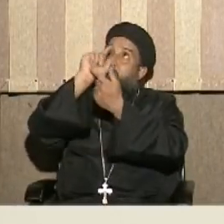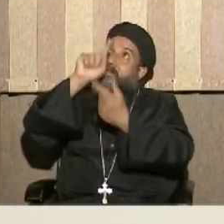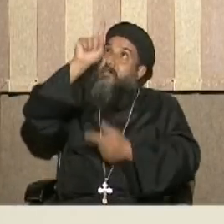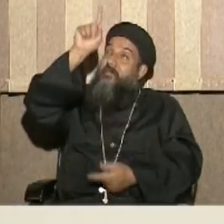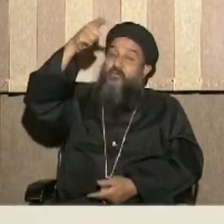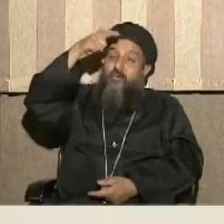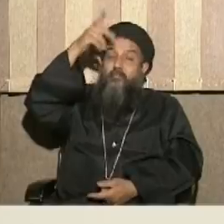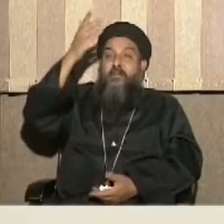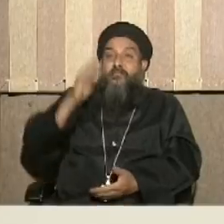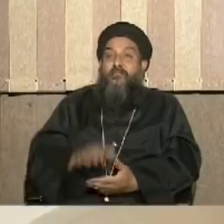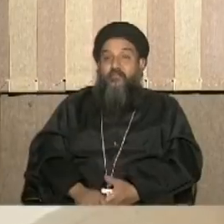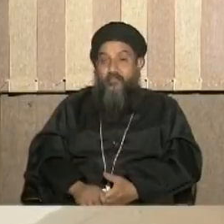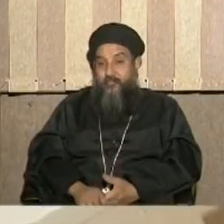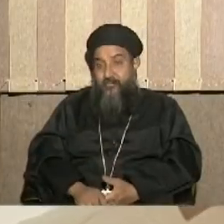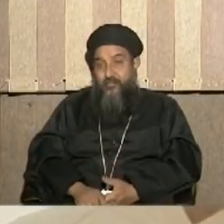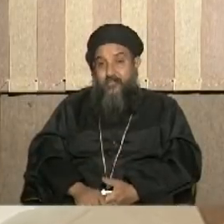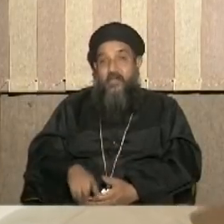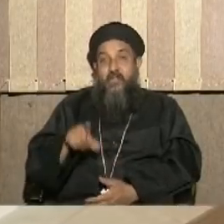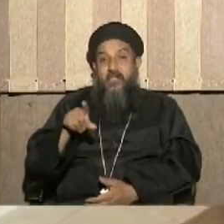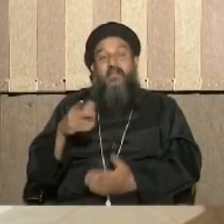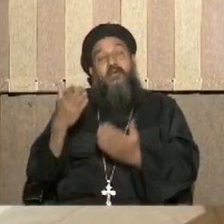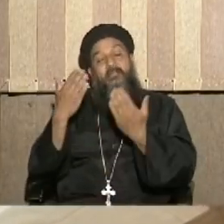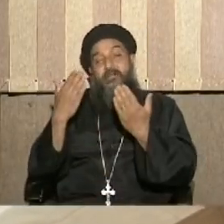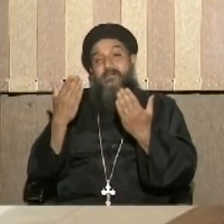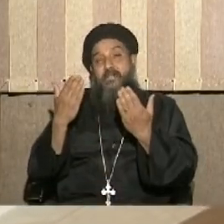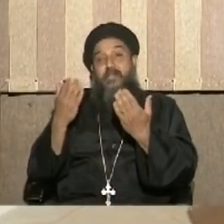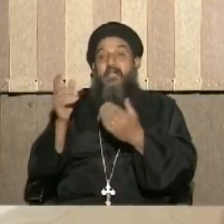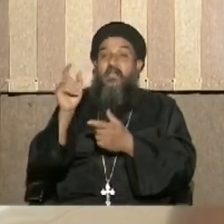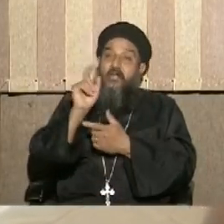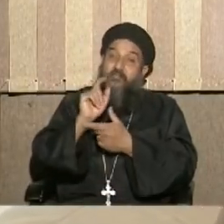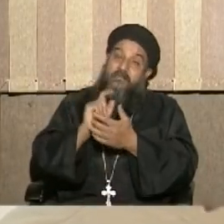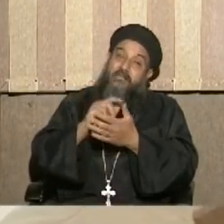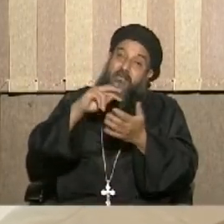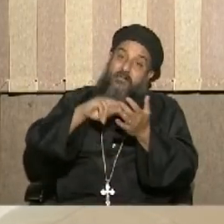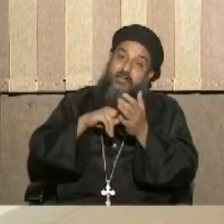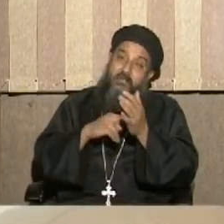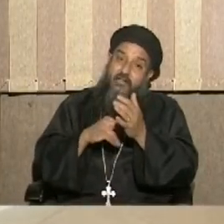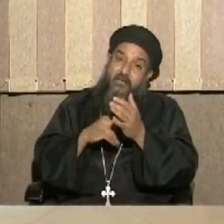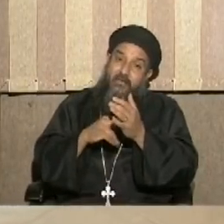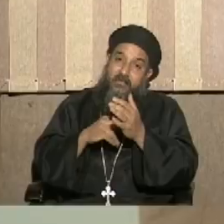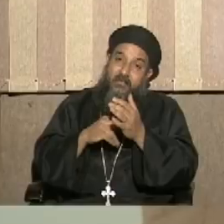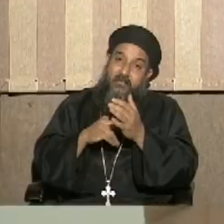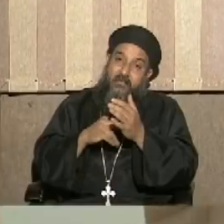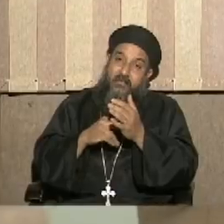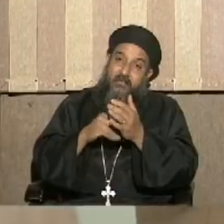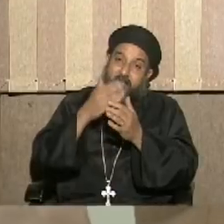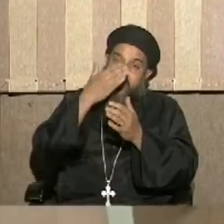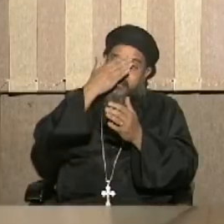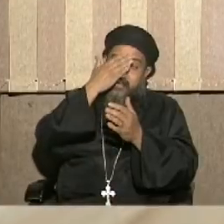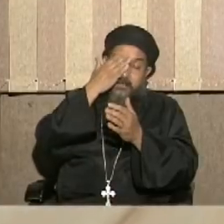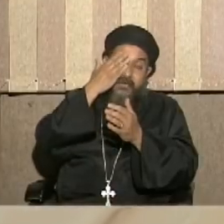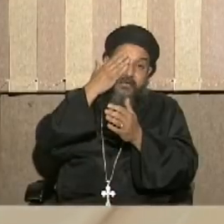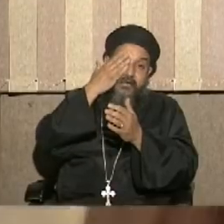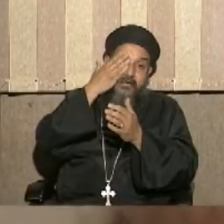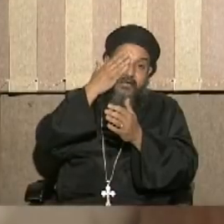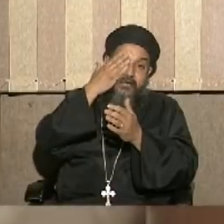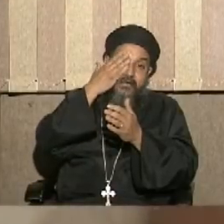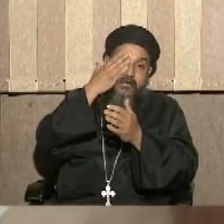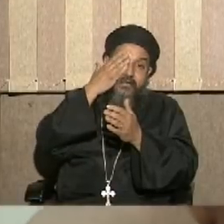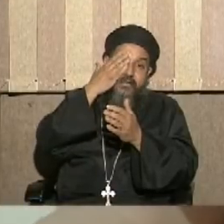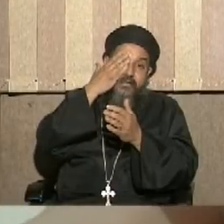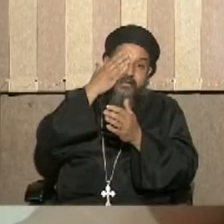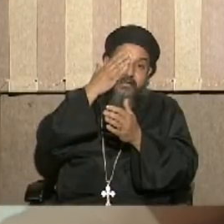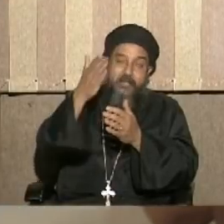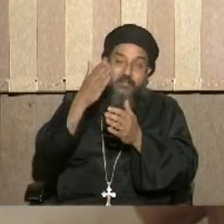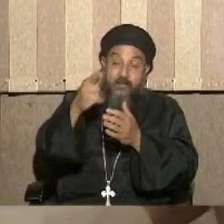الملك. يا عم سمعان إحنا اللي نصلي والمسيح هو اللي بيعمل. ياه ده أنت وشك كله تراب.